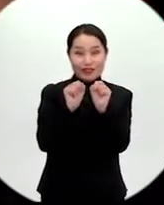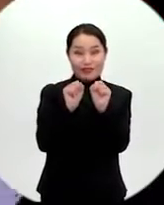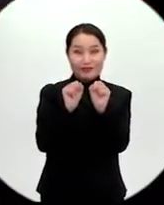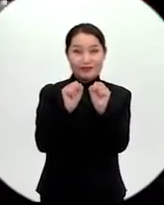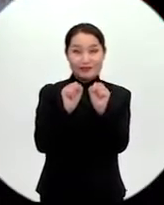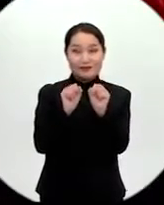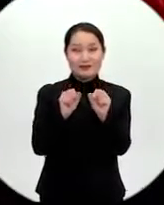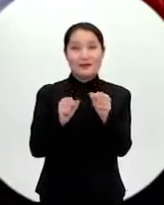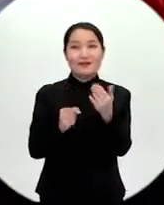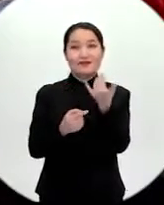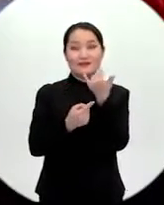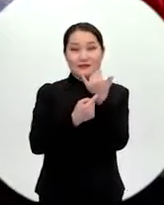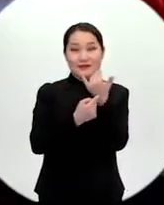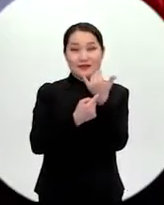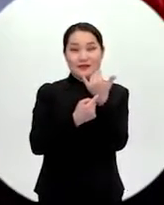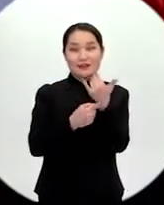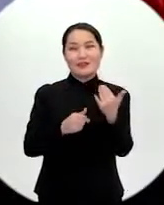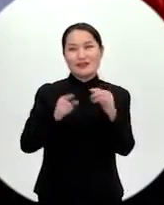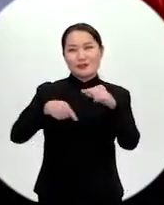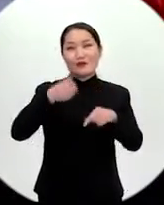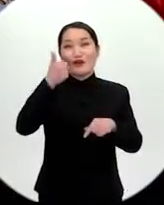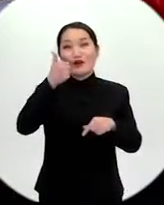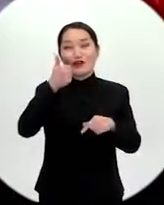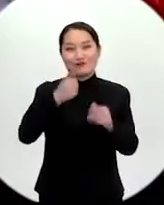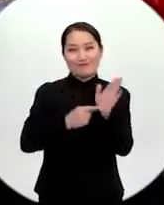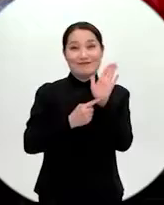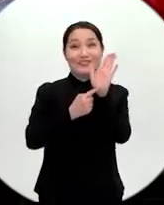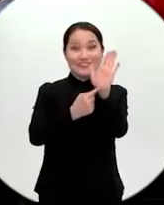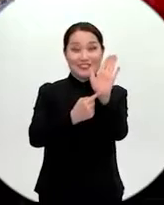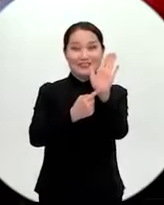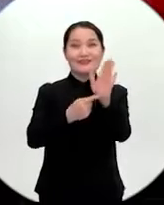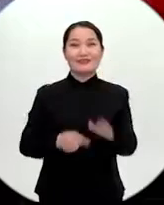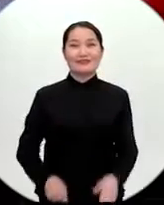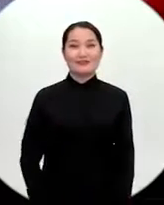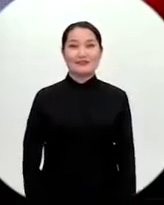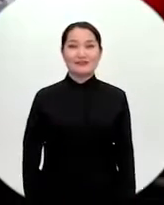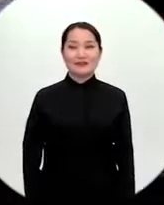нугалаад цэцгийнхаа бүр илүү одоо төгс хэлбэрийг гаргаж ирж байна.